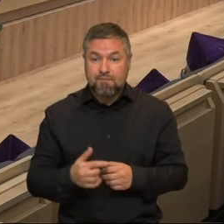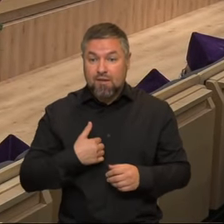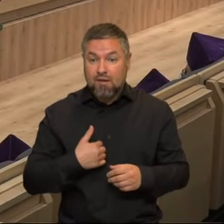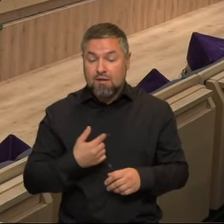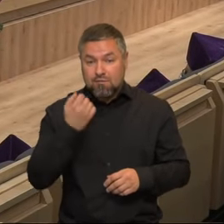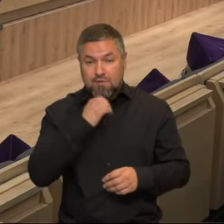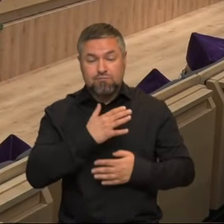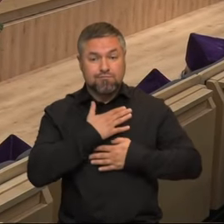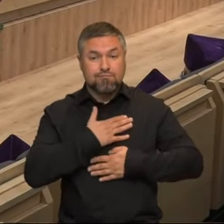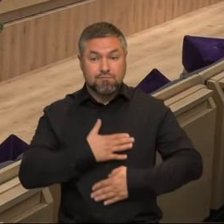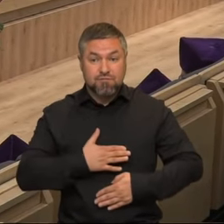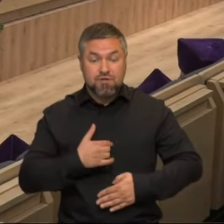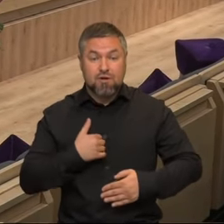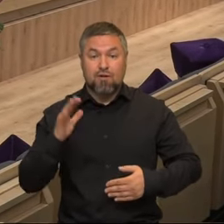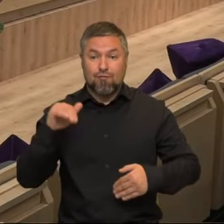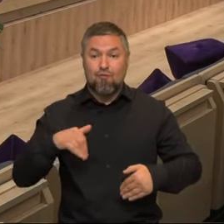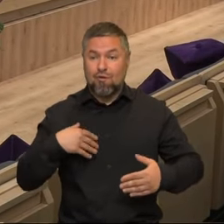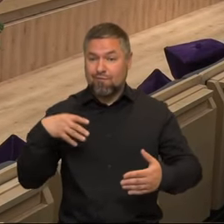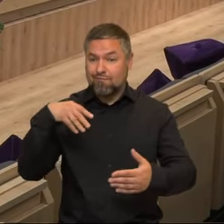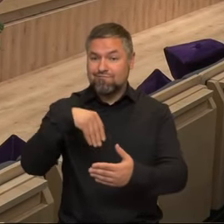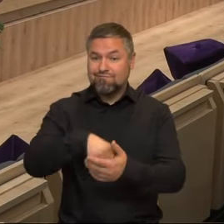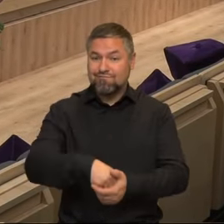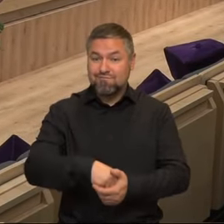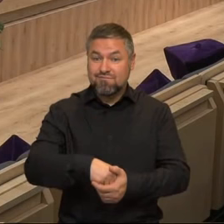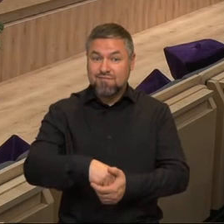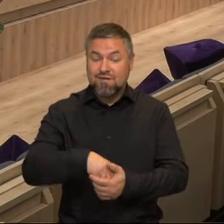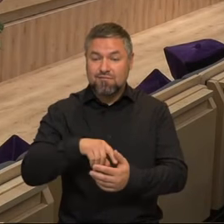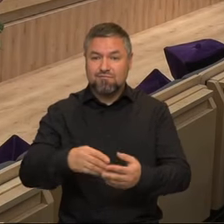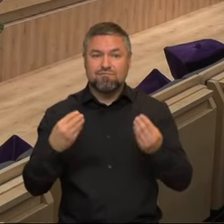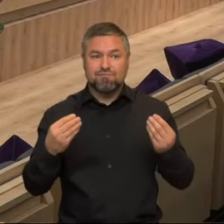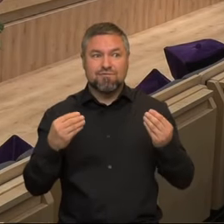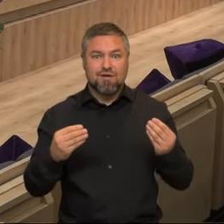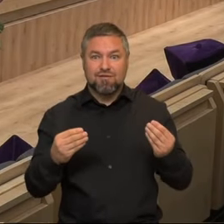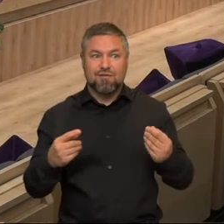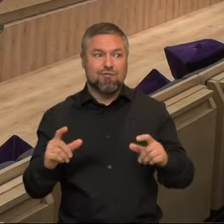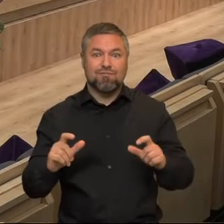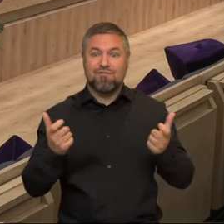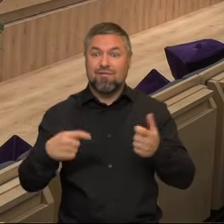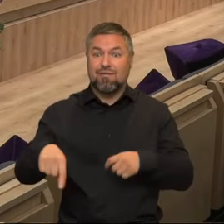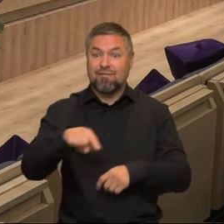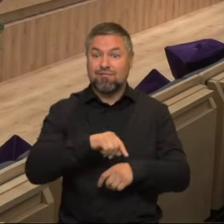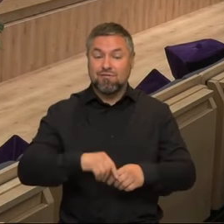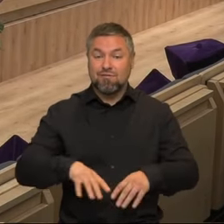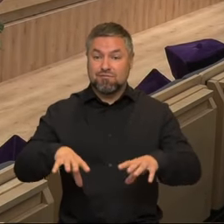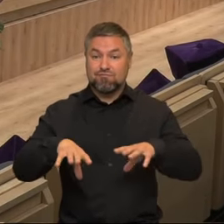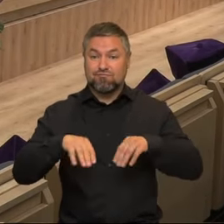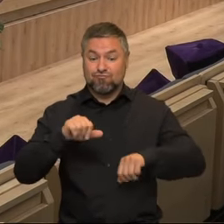mi niezmiernie miło, że mogę uczestniczyć w tym niezwykłym wydarzeniu, jakim jest inauguracja roku akademickiego